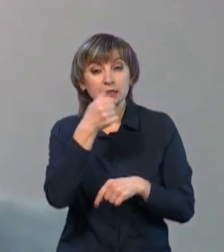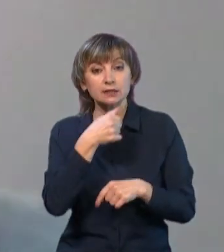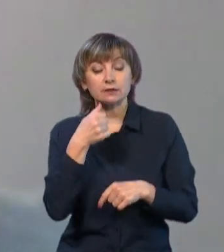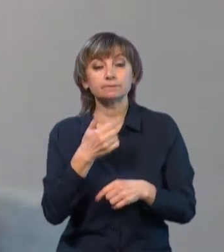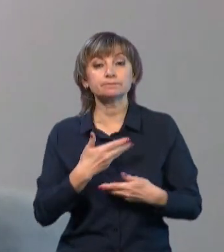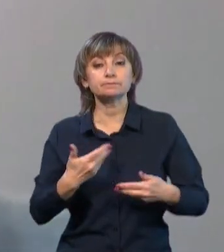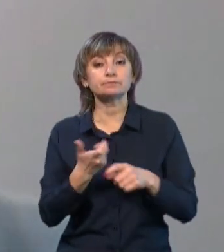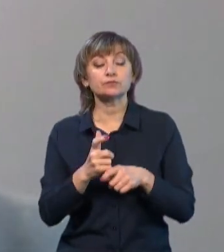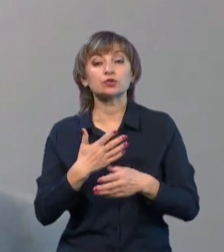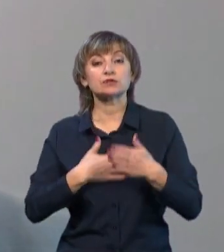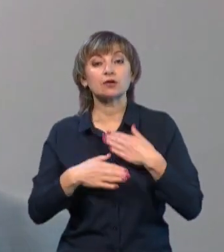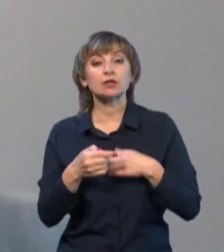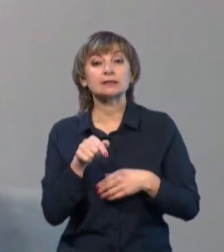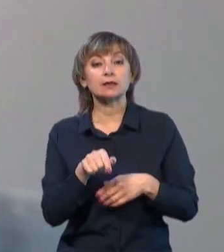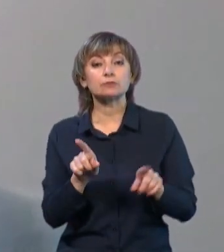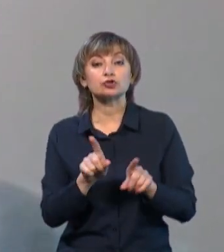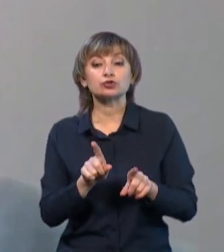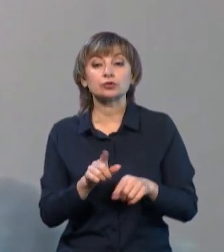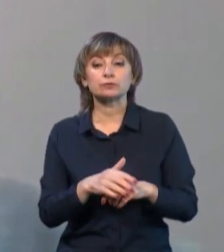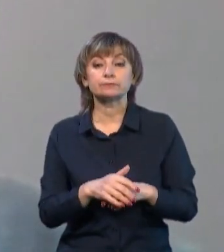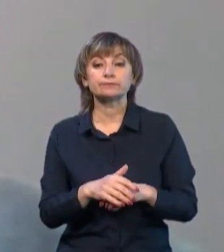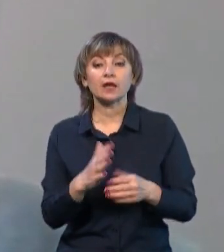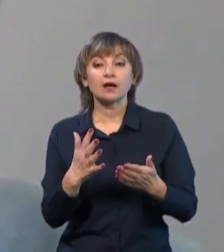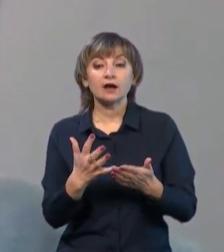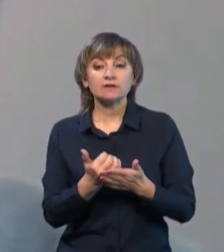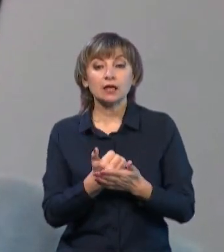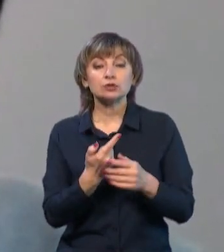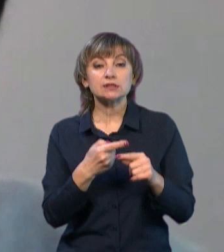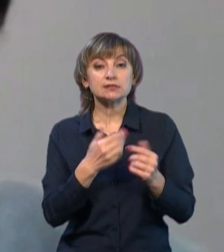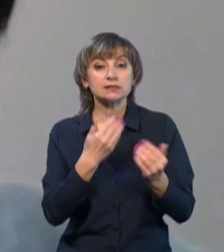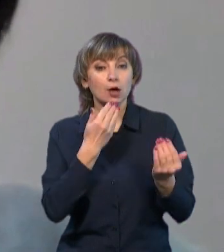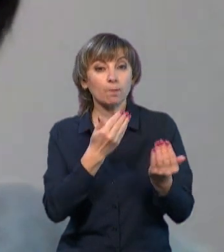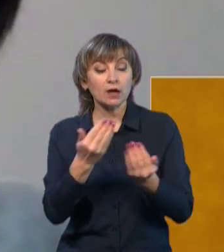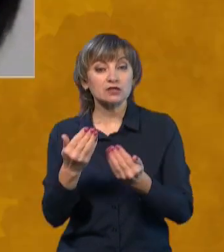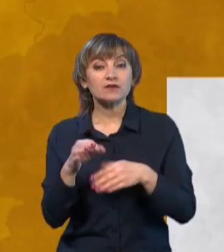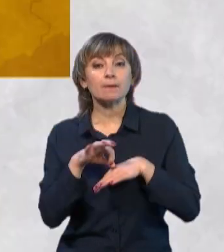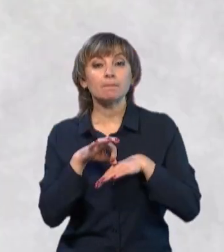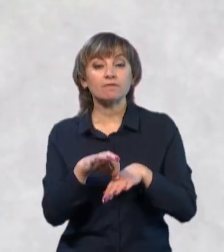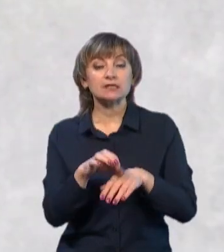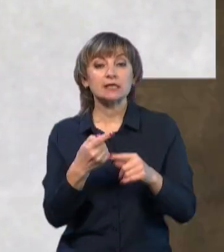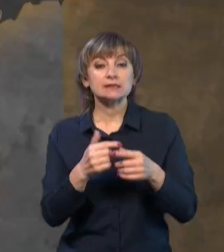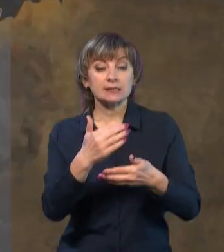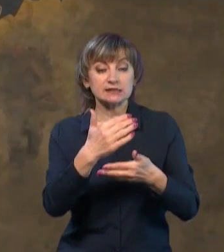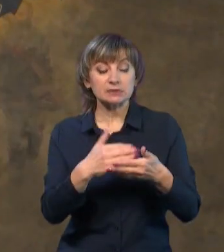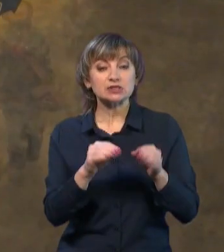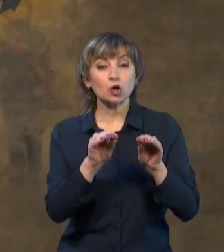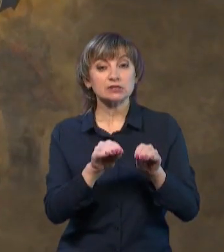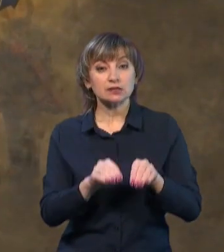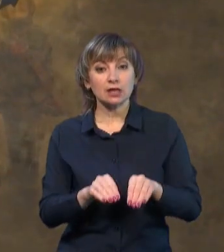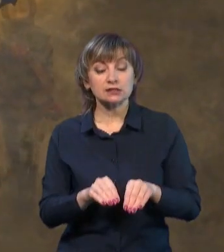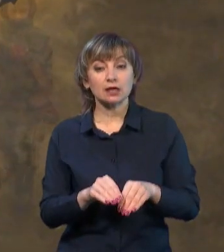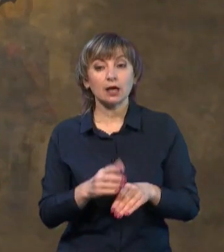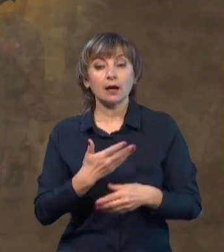дуже задоволені тим, що вдалося це опитування провести і цей список скласти.